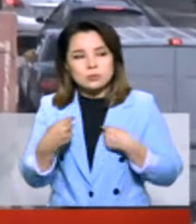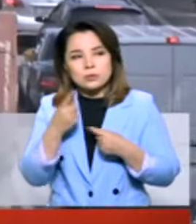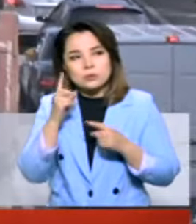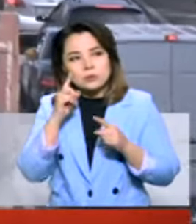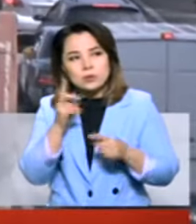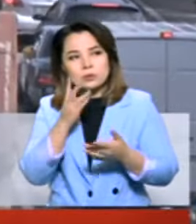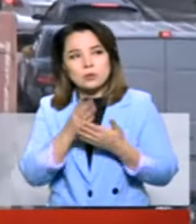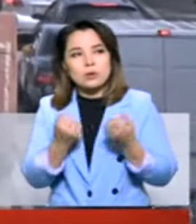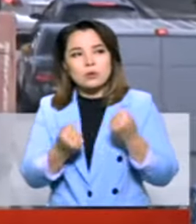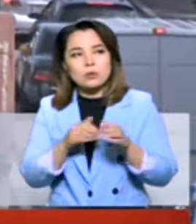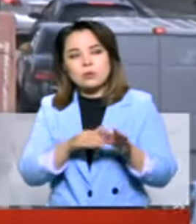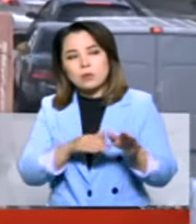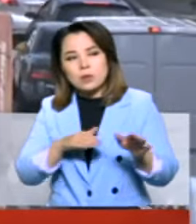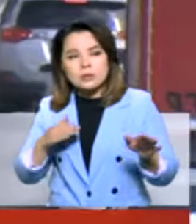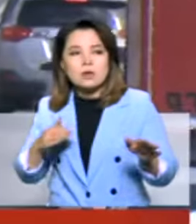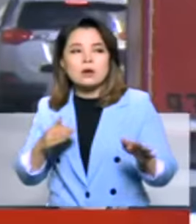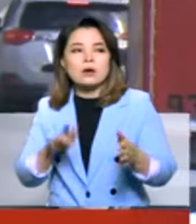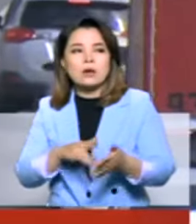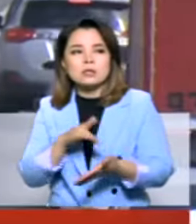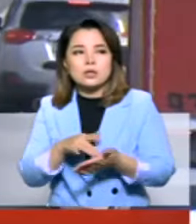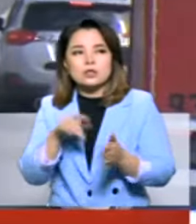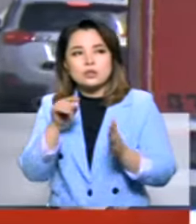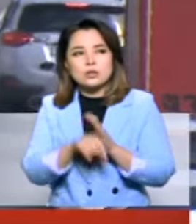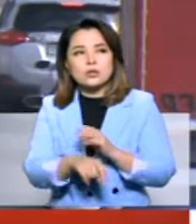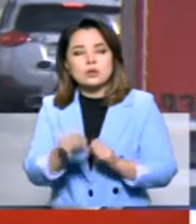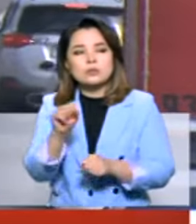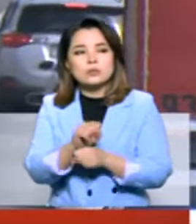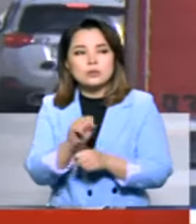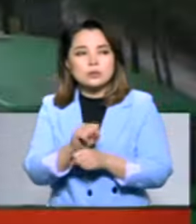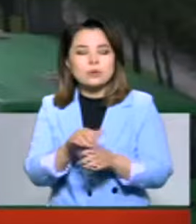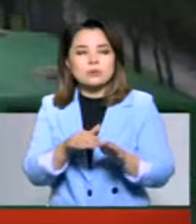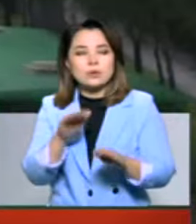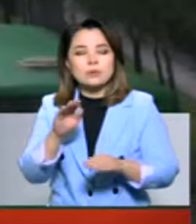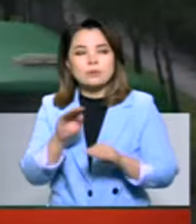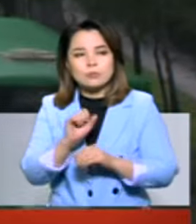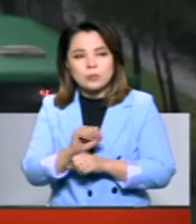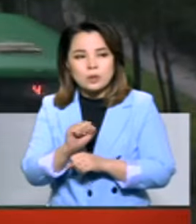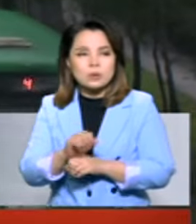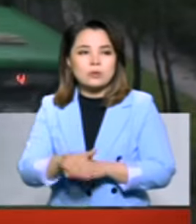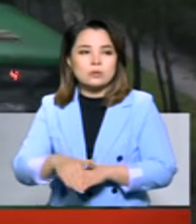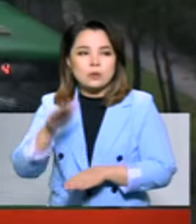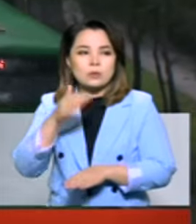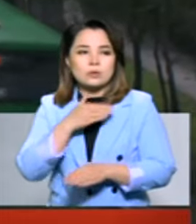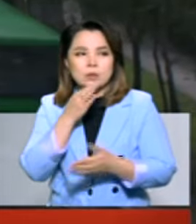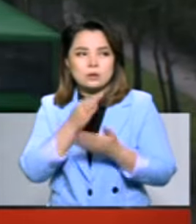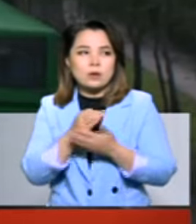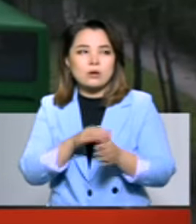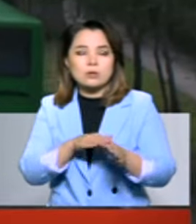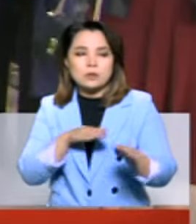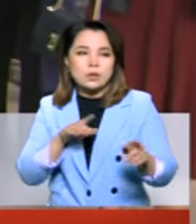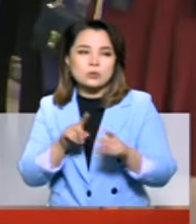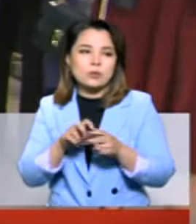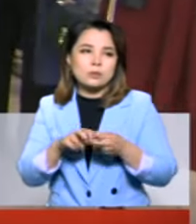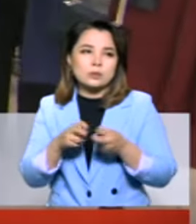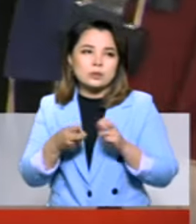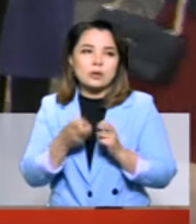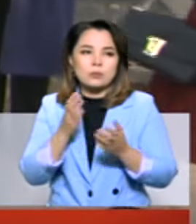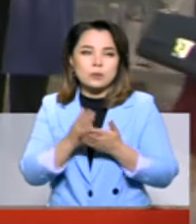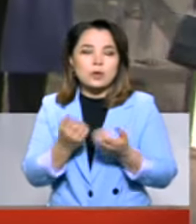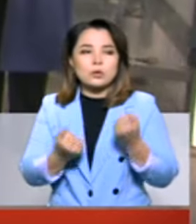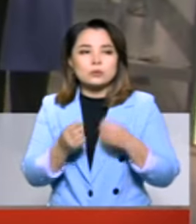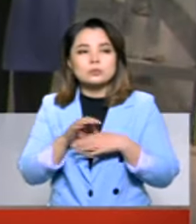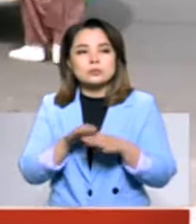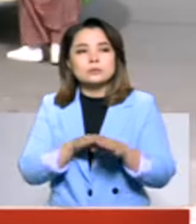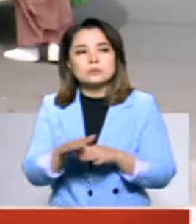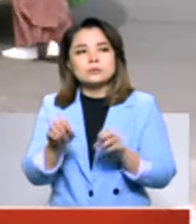Көлік кептелісінің алдын алу қала шетіне автотұрақ орналастырумен шектелмейді. Дамыған мемлекеттерде кептеліс жоқтың қасы. Өйткені